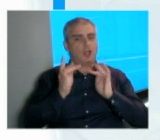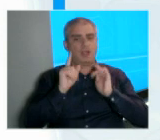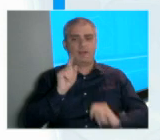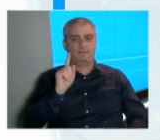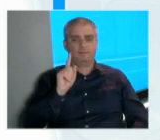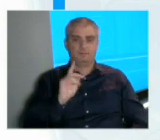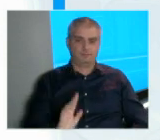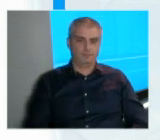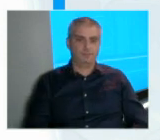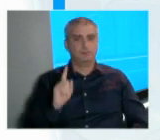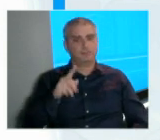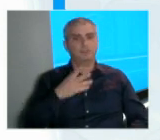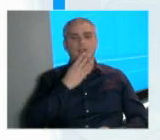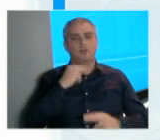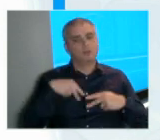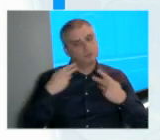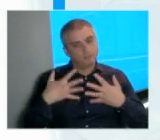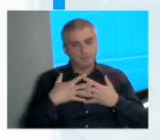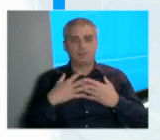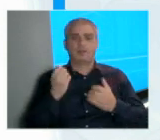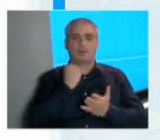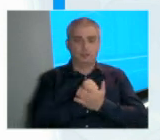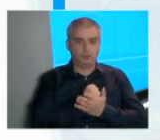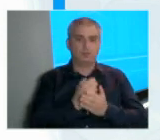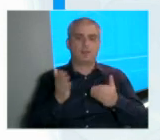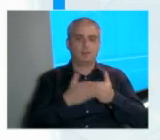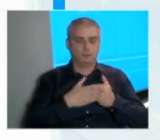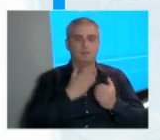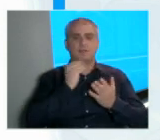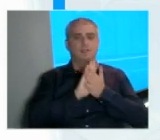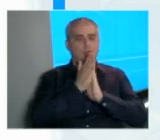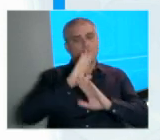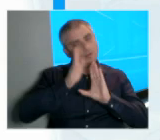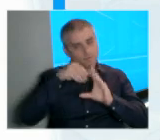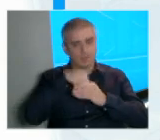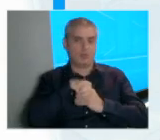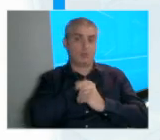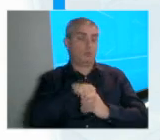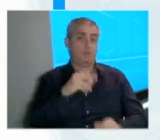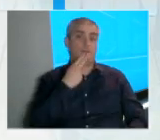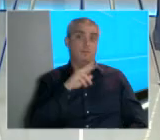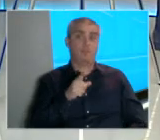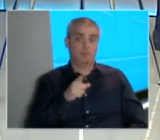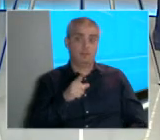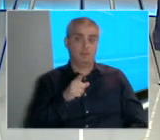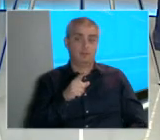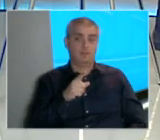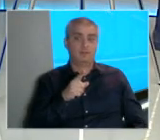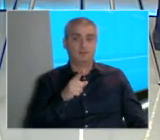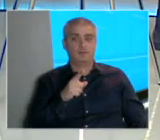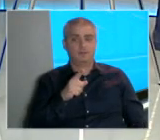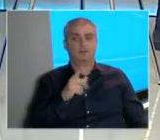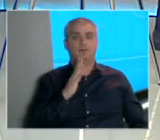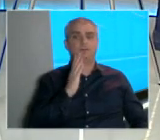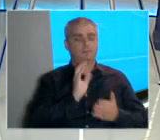זירת קרב של... צריך להשיב את היהדות למקרבת בקשרות, בנישואים, בגיור, בכל. הוא מבטיח שמעשה יוציאו